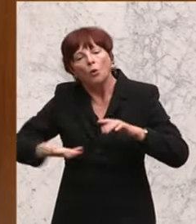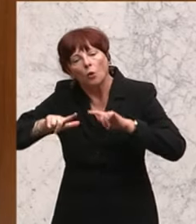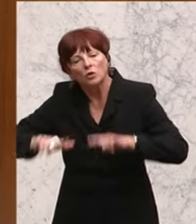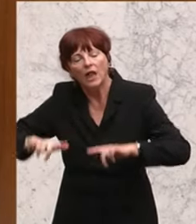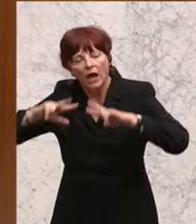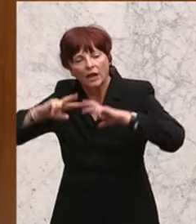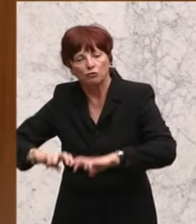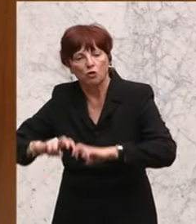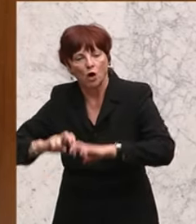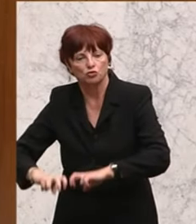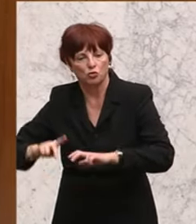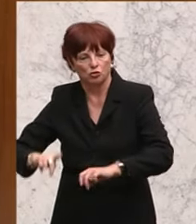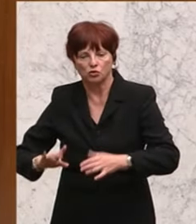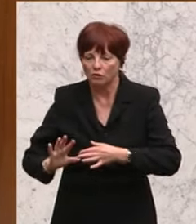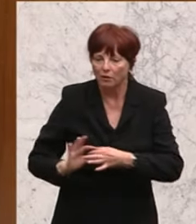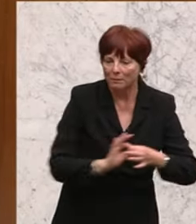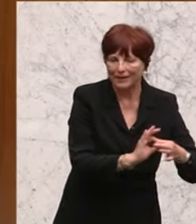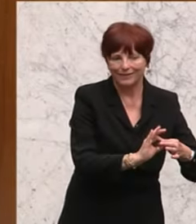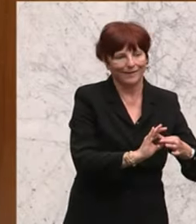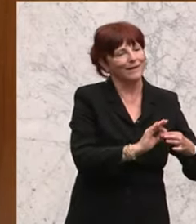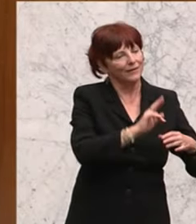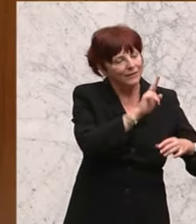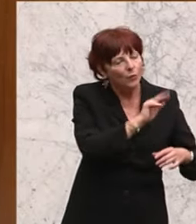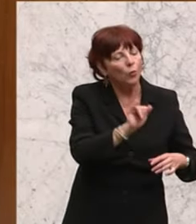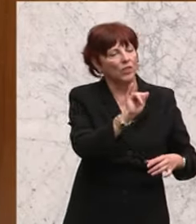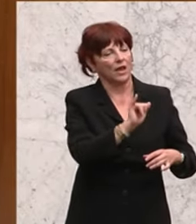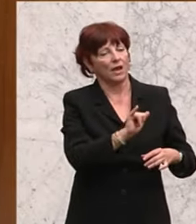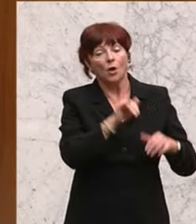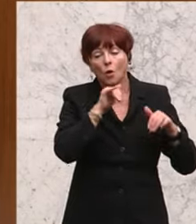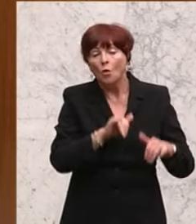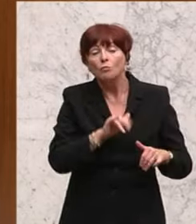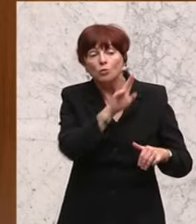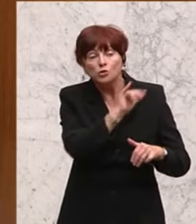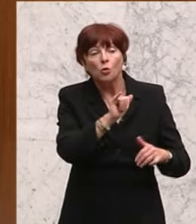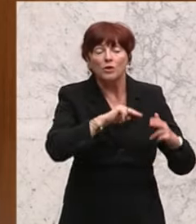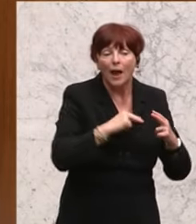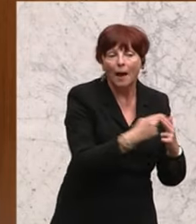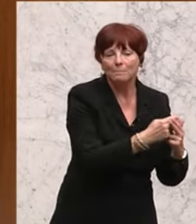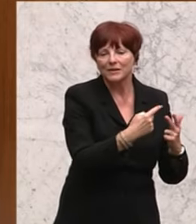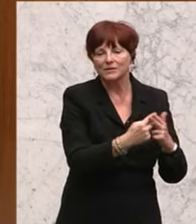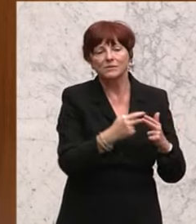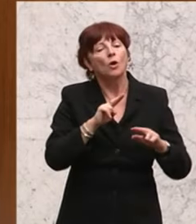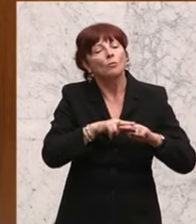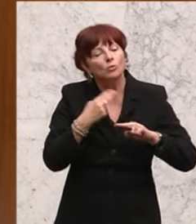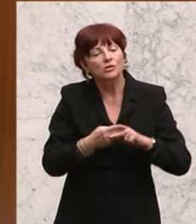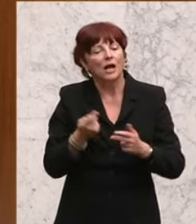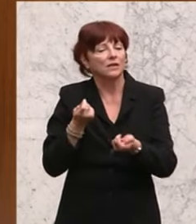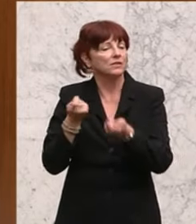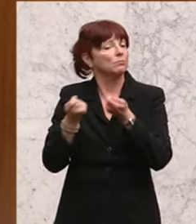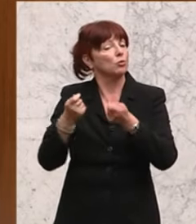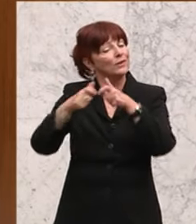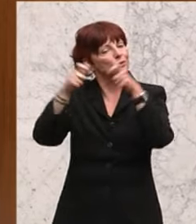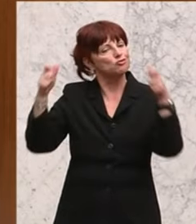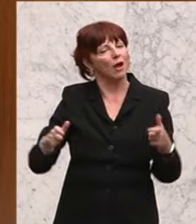letztlich anwenden. Wir müssen unsere Hochschulen darauf abstimmen. Wir müssen die gesamten politischen Rahmen darauf